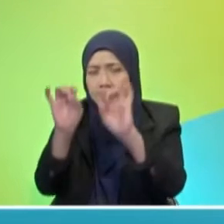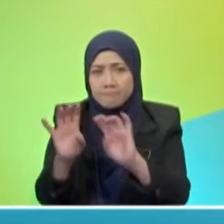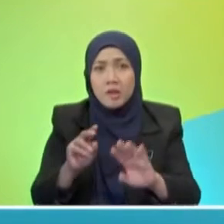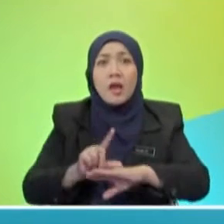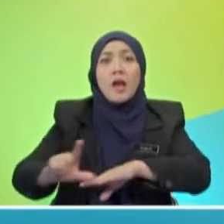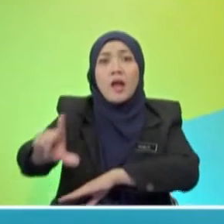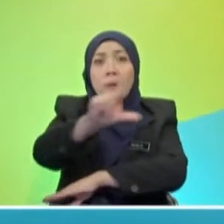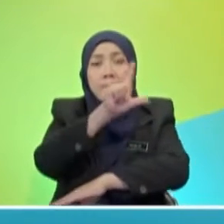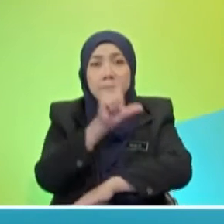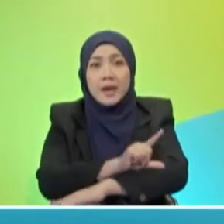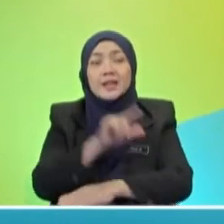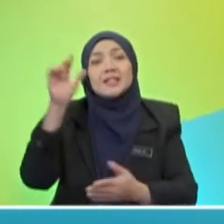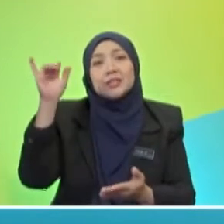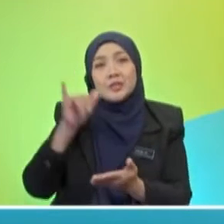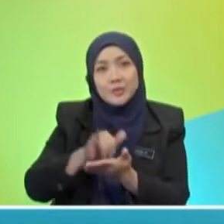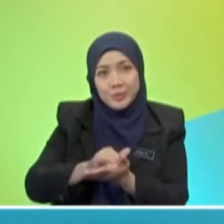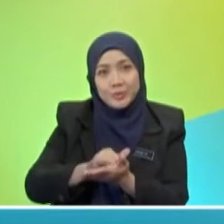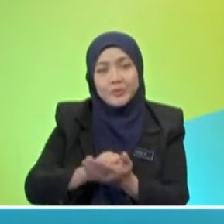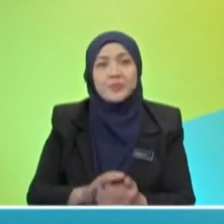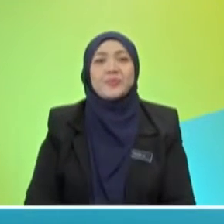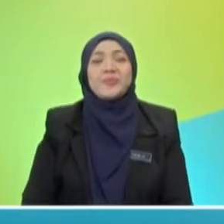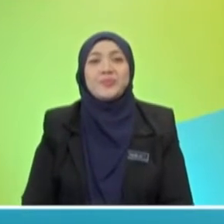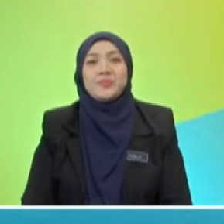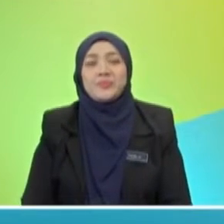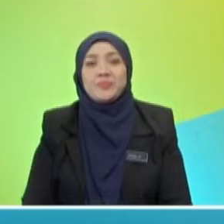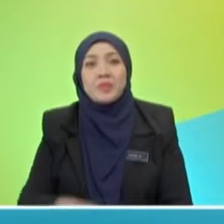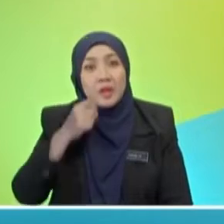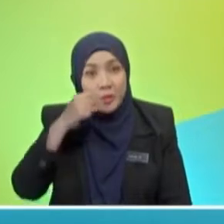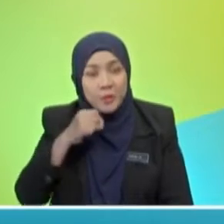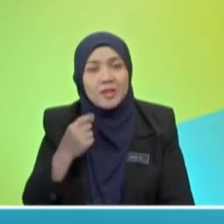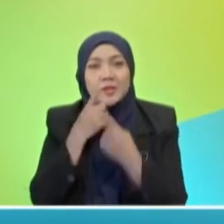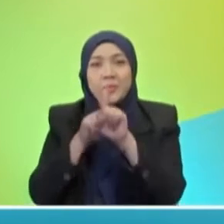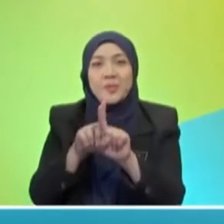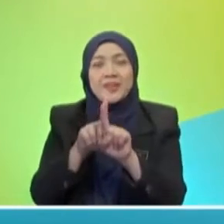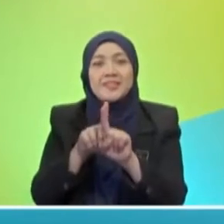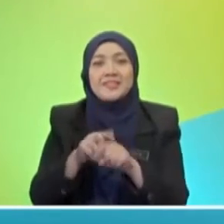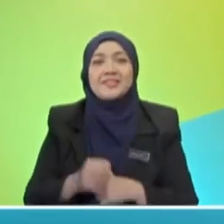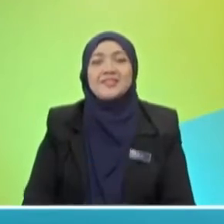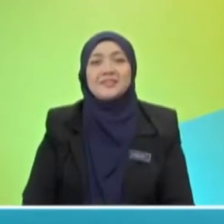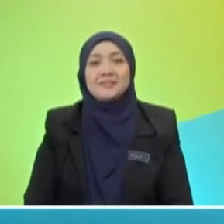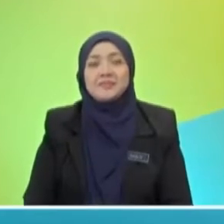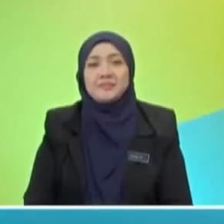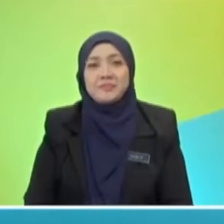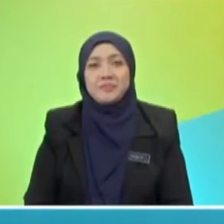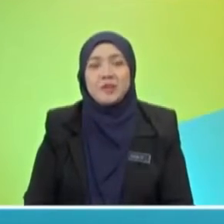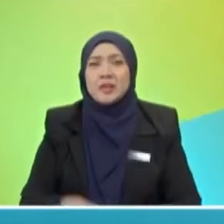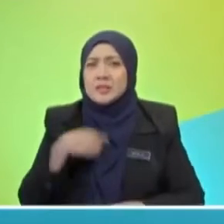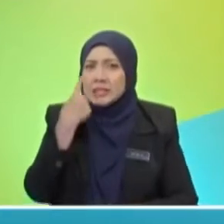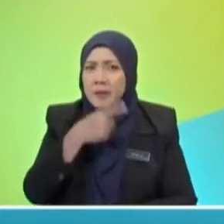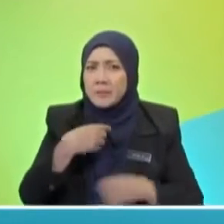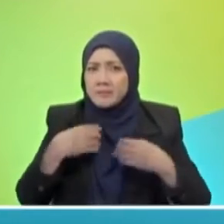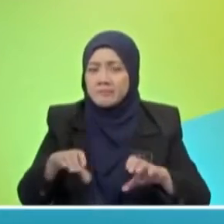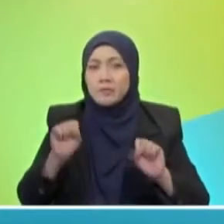murid-murid, sila tulis jawapan kamu sekarang. Tulis. Tengok siapa pantas boleh angkat jawapan dan